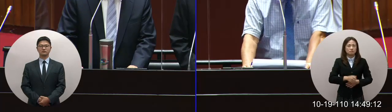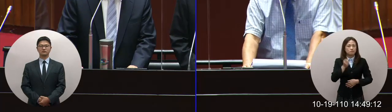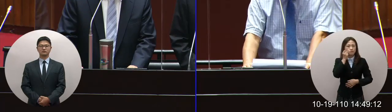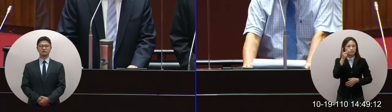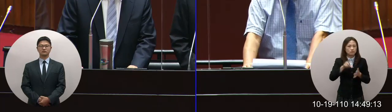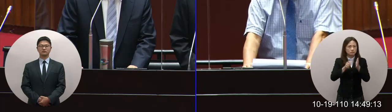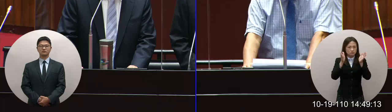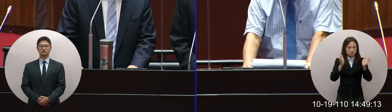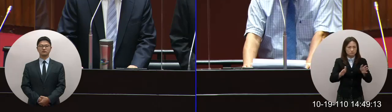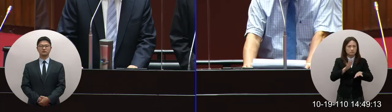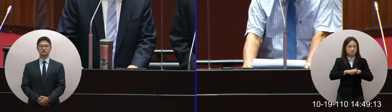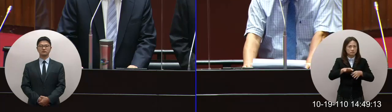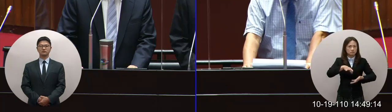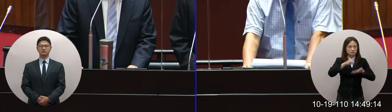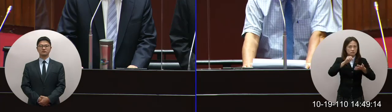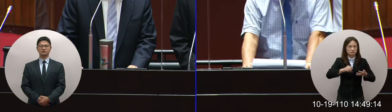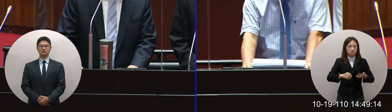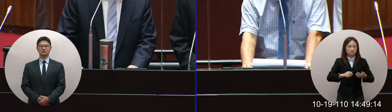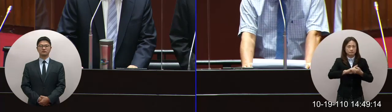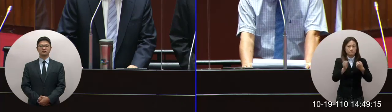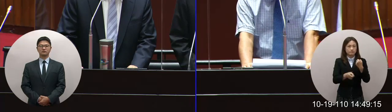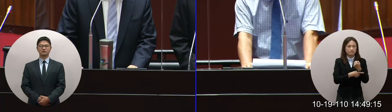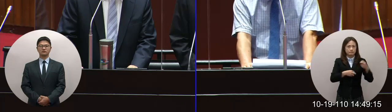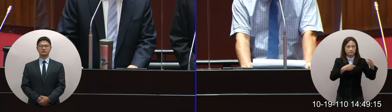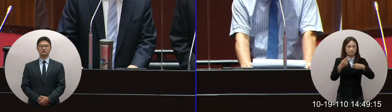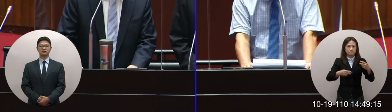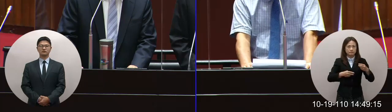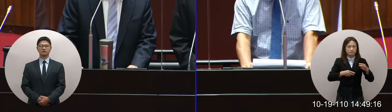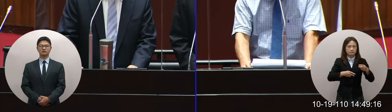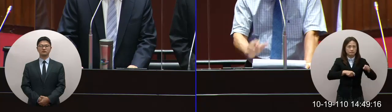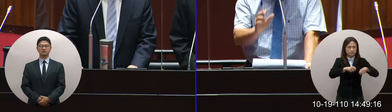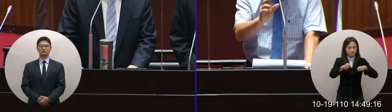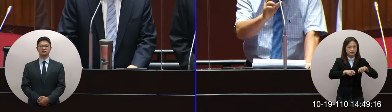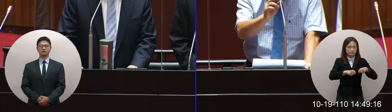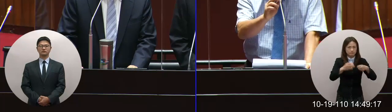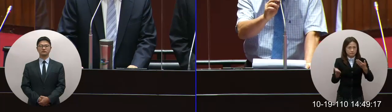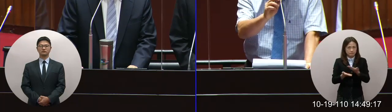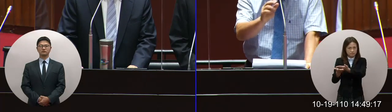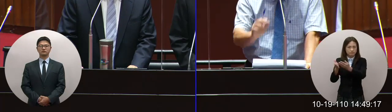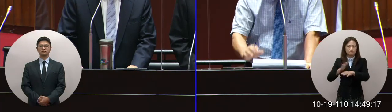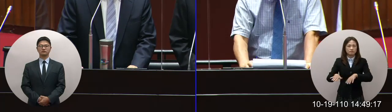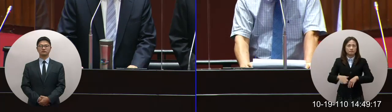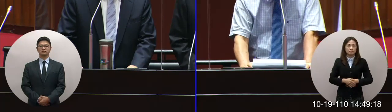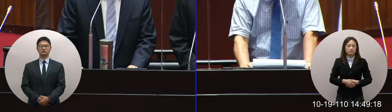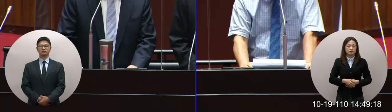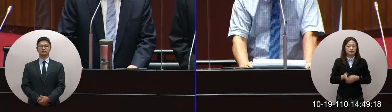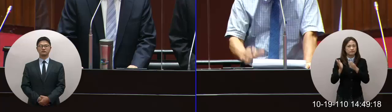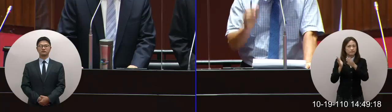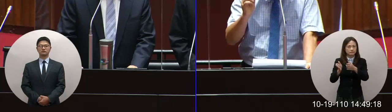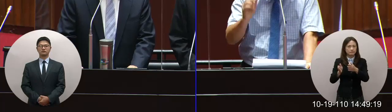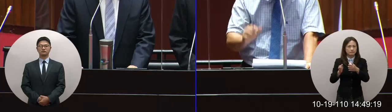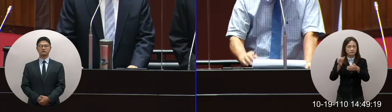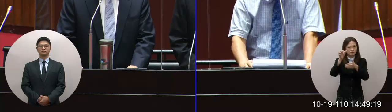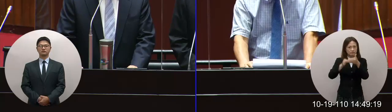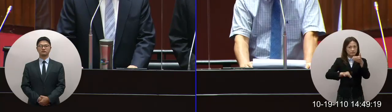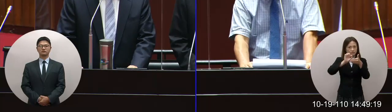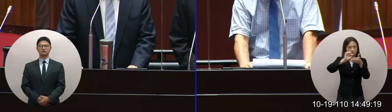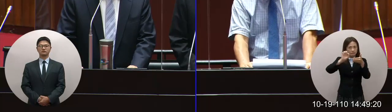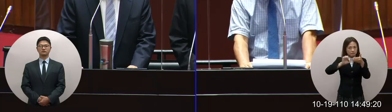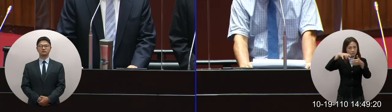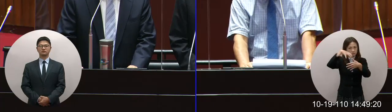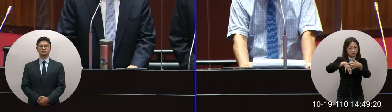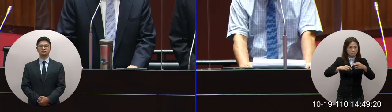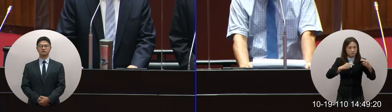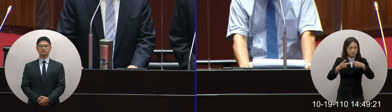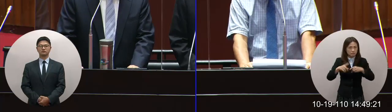会提出修法的版本。那请问，针对这些条文，有哪些条文来进行